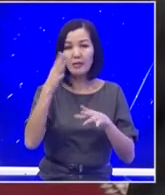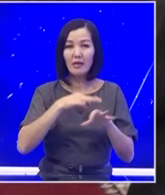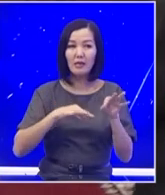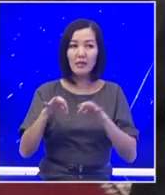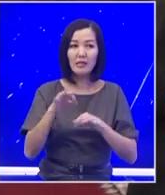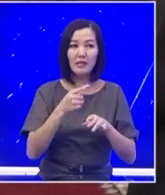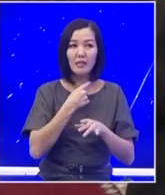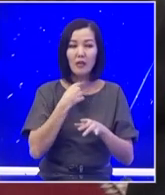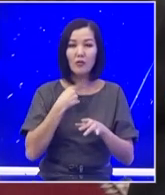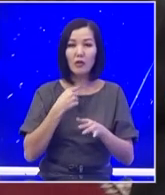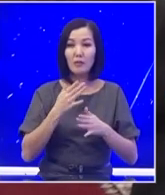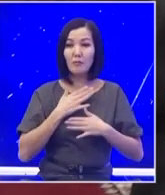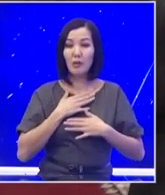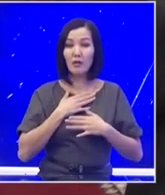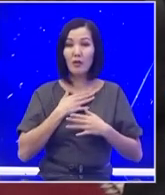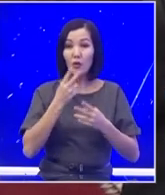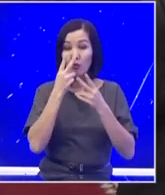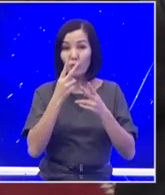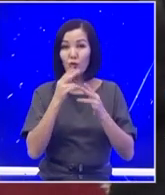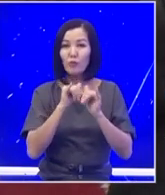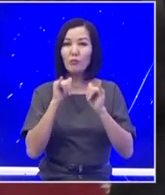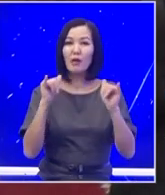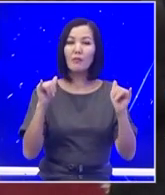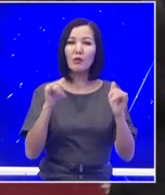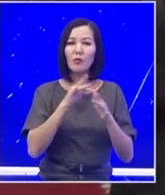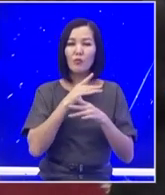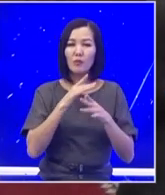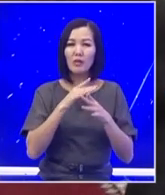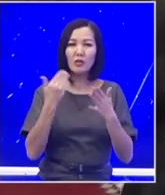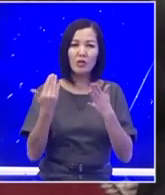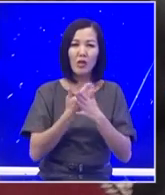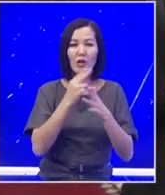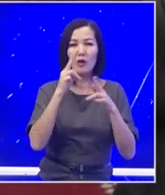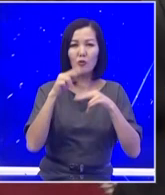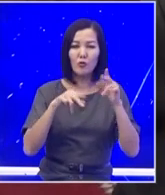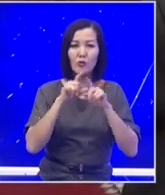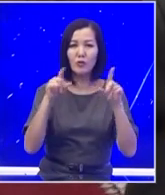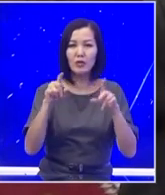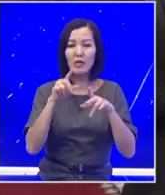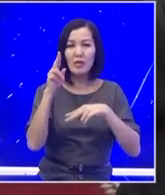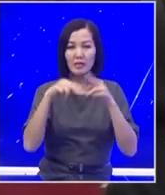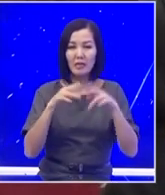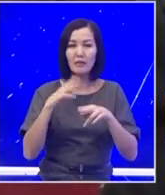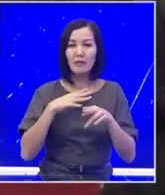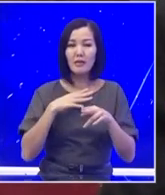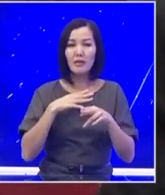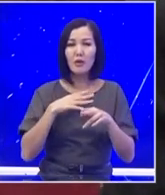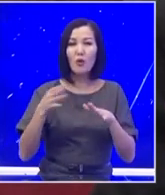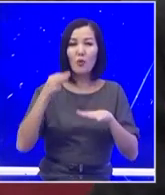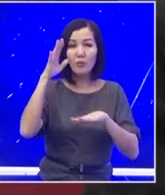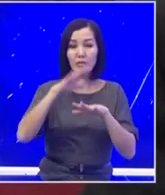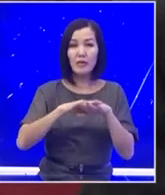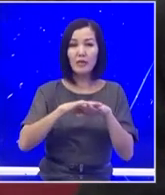көз алдымда өсті. Қаншама жұмыстар, еңбектер жасадық. Оның үстіне амандық қалашыққа айтып атырмын ғой жаңа. Мысалы,